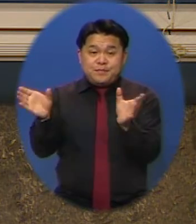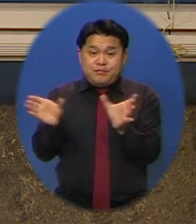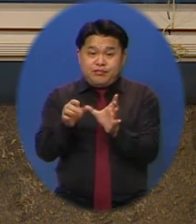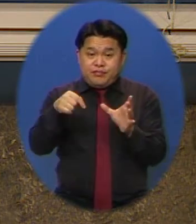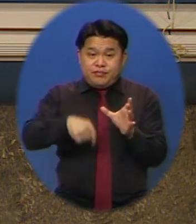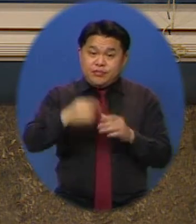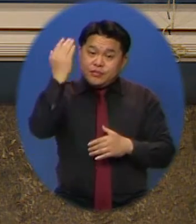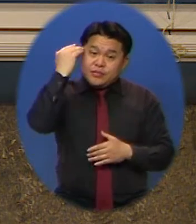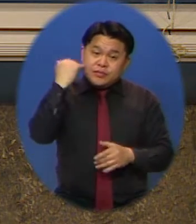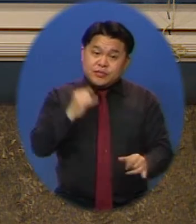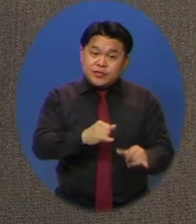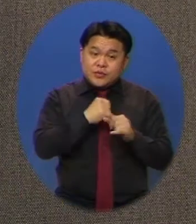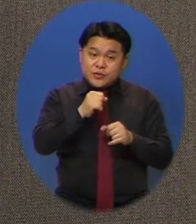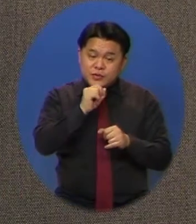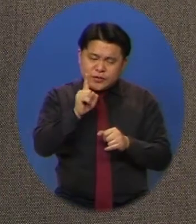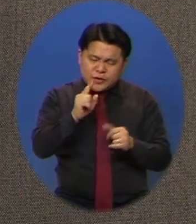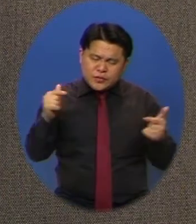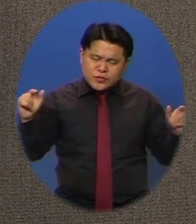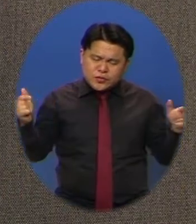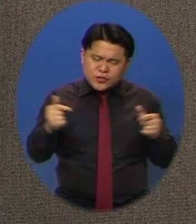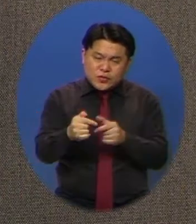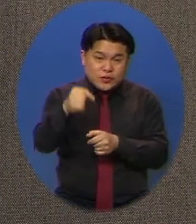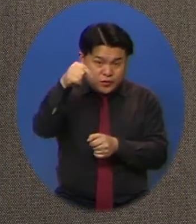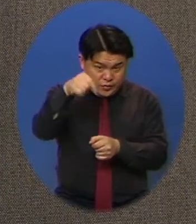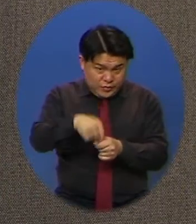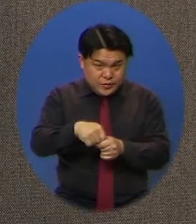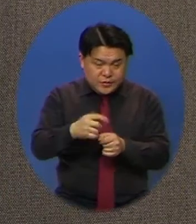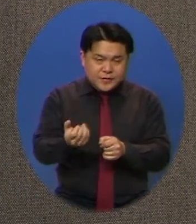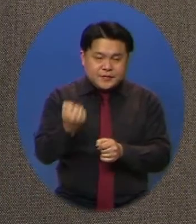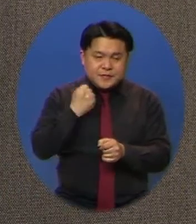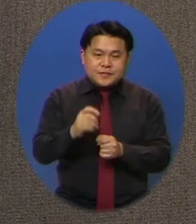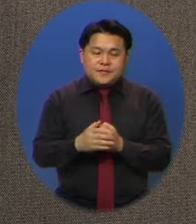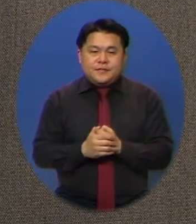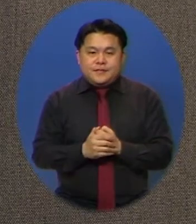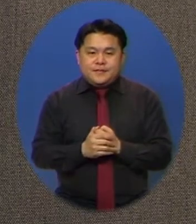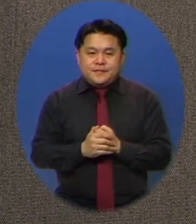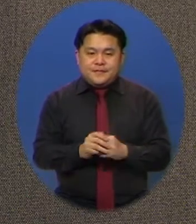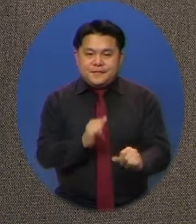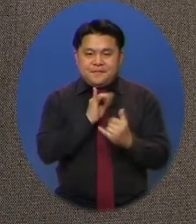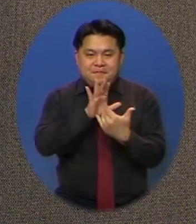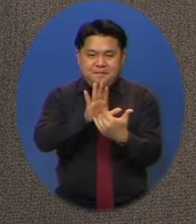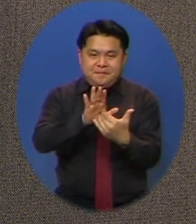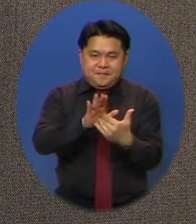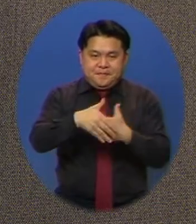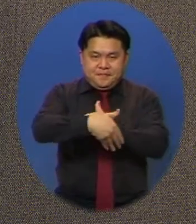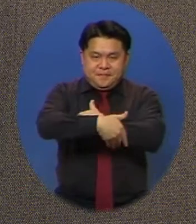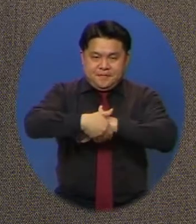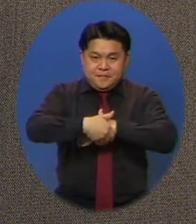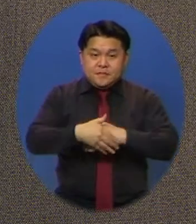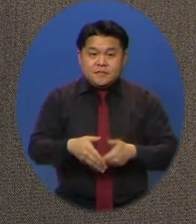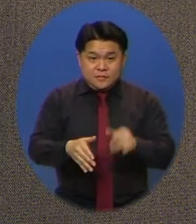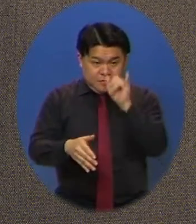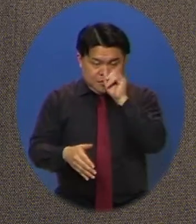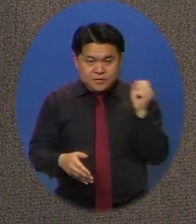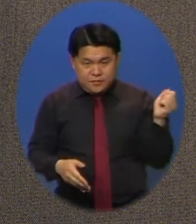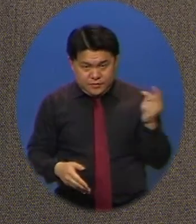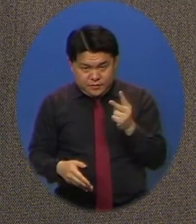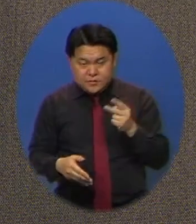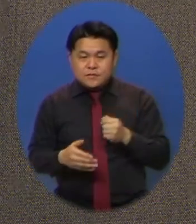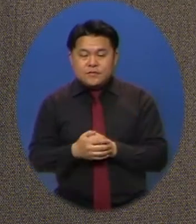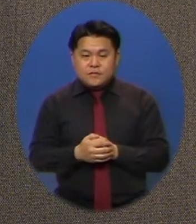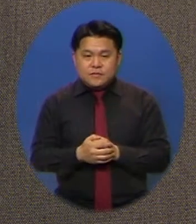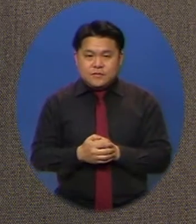우리나라의 자살률을 획기적으로 낮추자 하는 그런 목표 하에 자살 예방 기본 계획도 세우고 있고요.